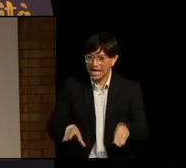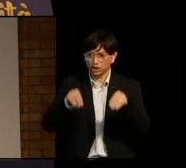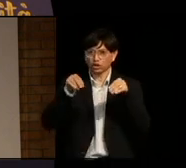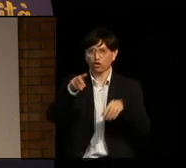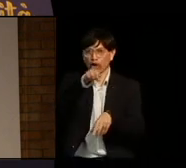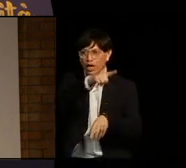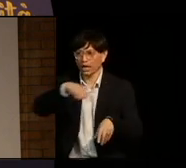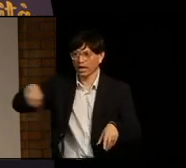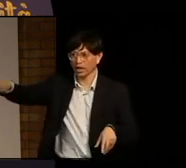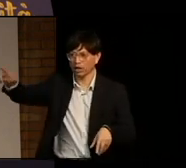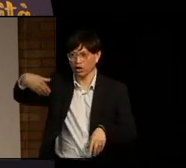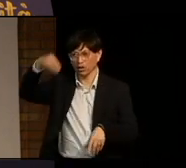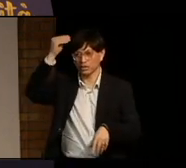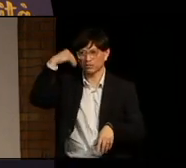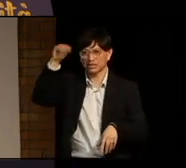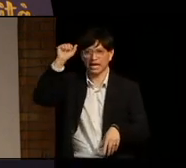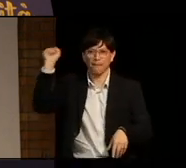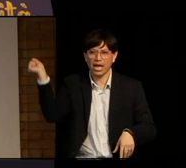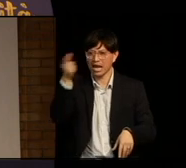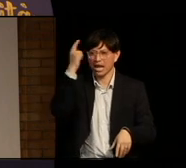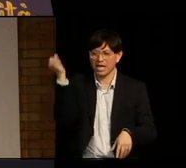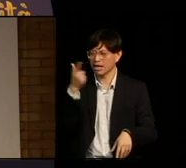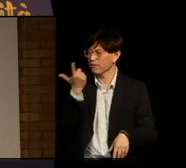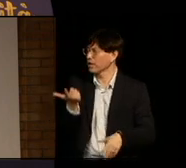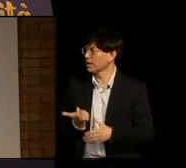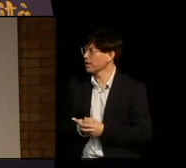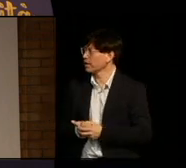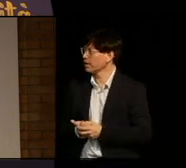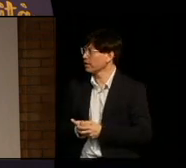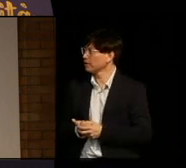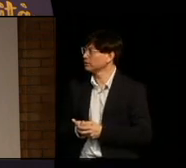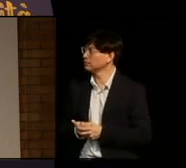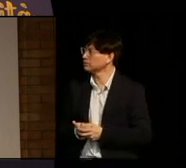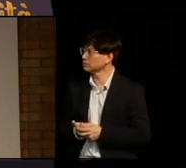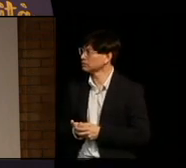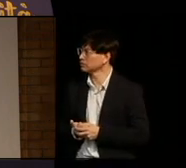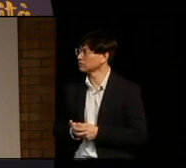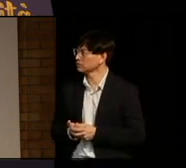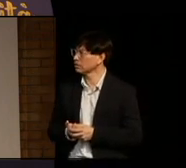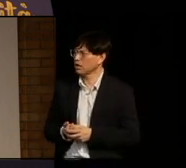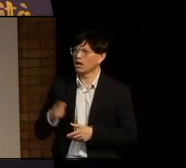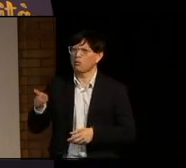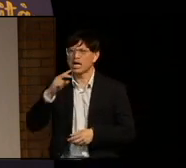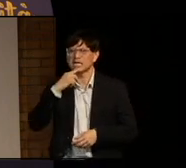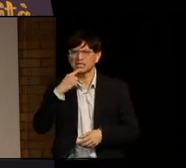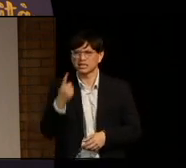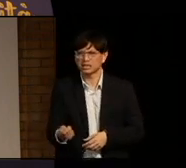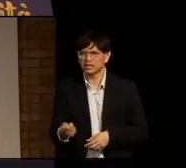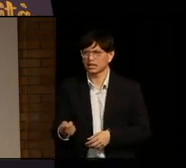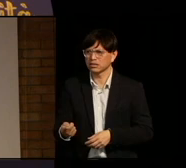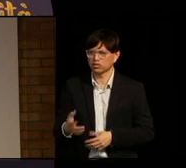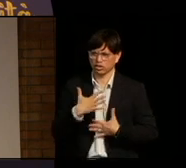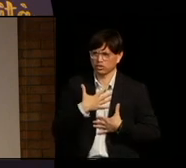quel momento non siamo lì per giudicare la persona che in quel momento si sta comportando o sta esprimendo quell'emozione o quel